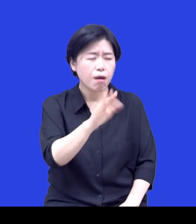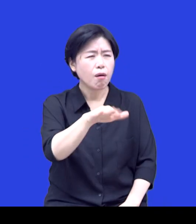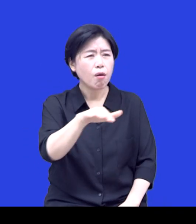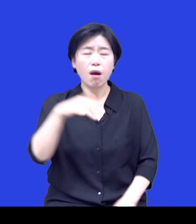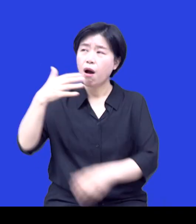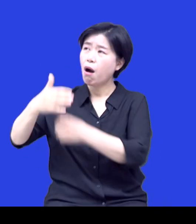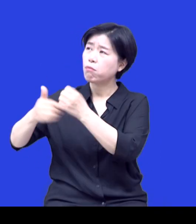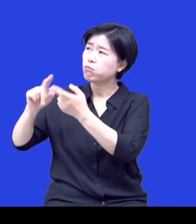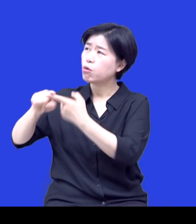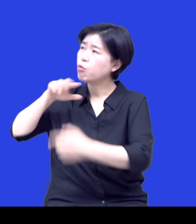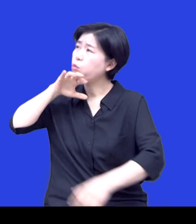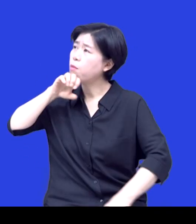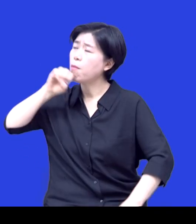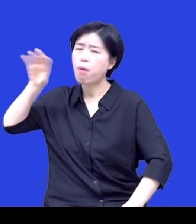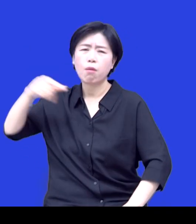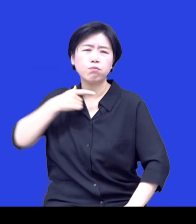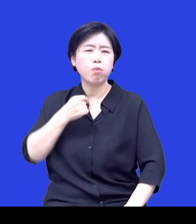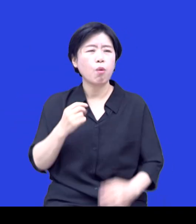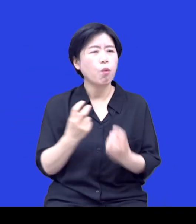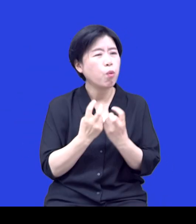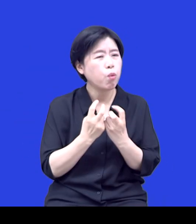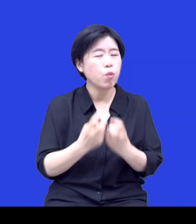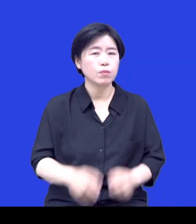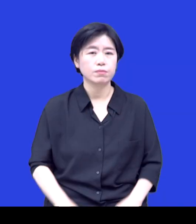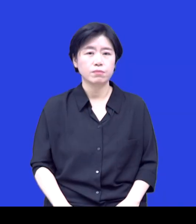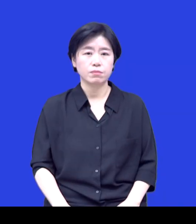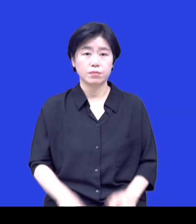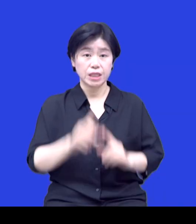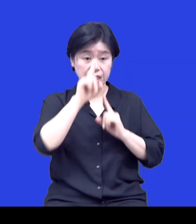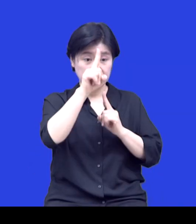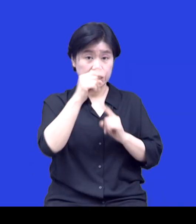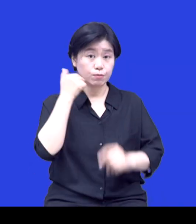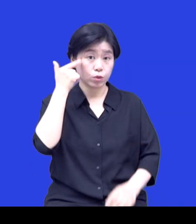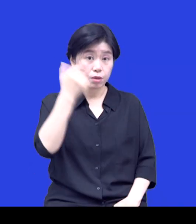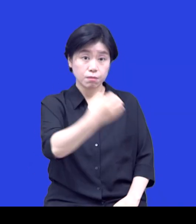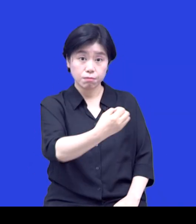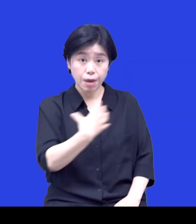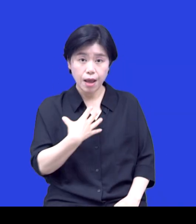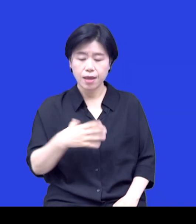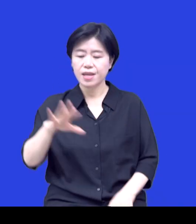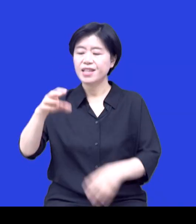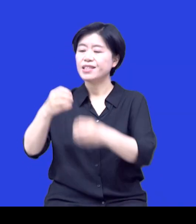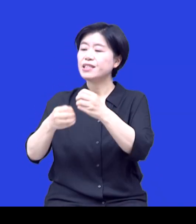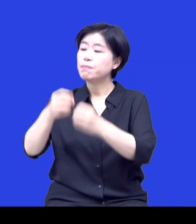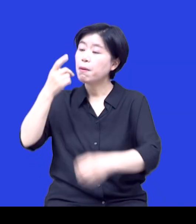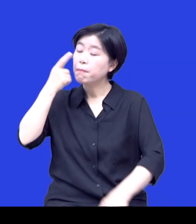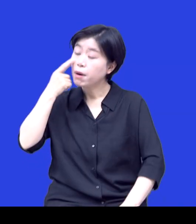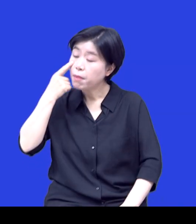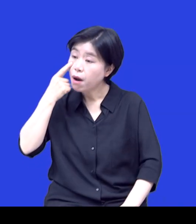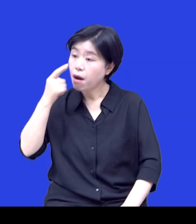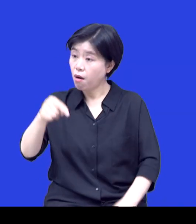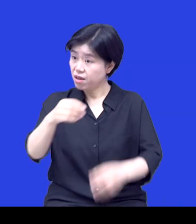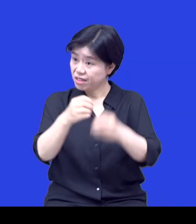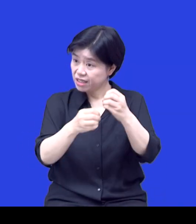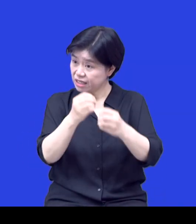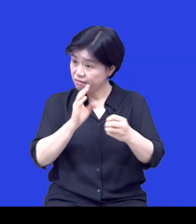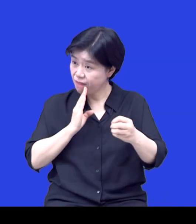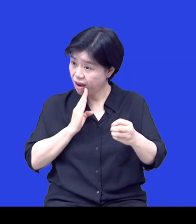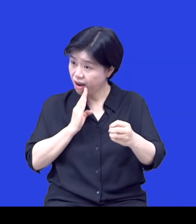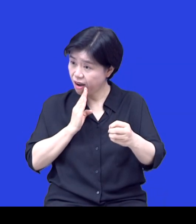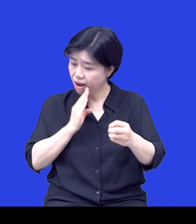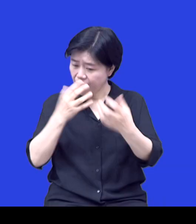이런 질문을 드렸더니 시편을 말씀하시면서 자세히 네. 보세요. 시편은 다 원망밖에 없는 시라고 표현됐지만 사실은 다